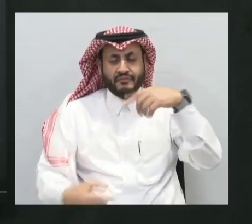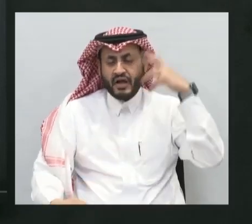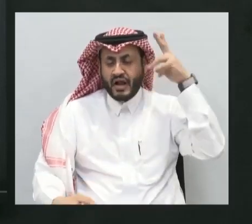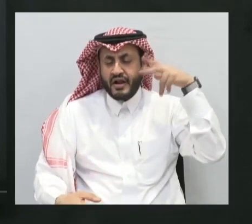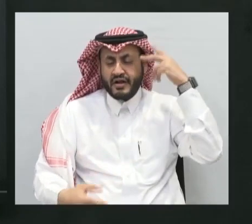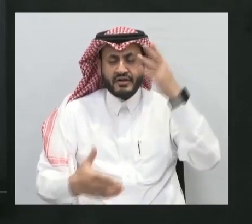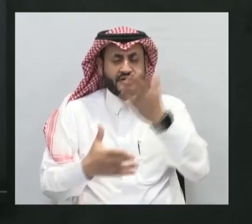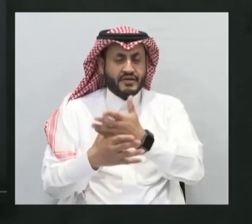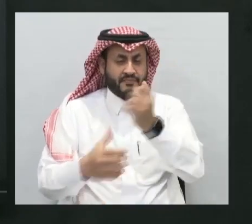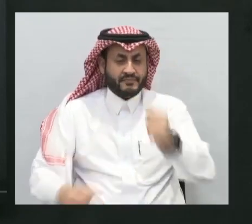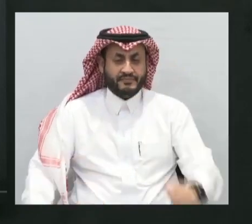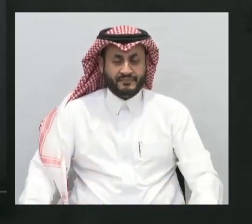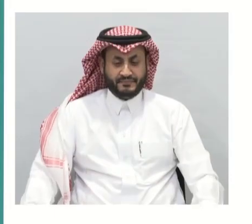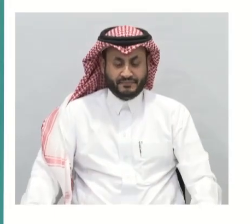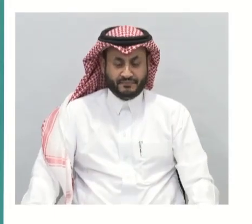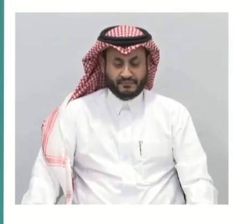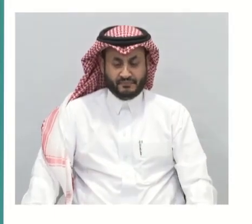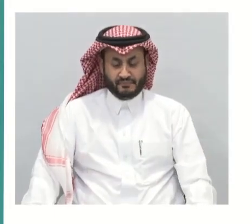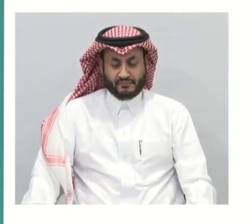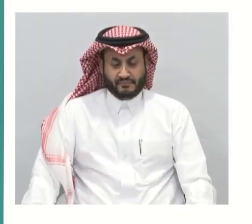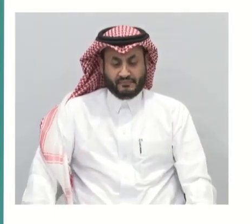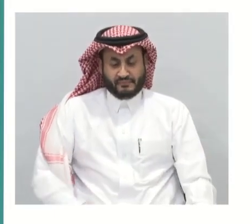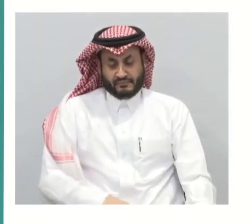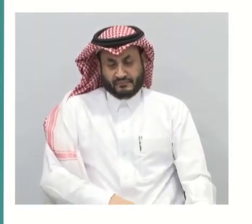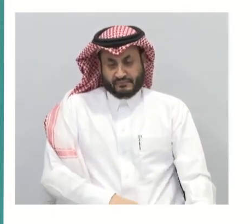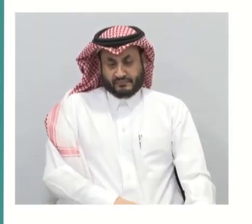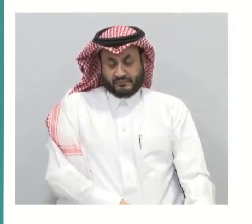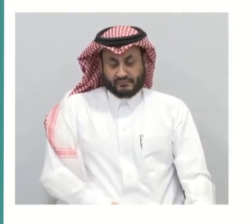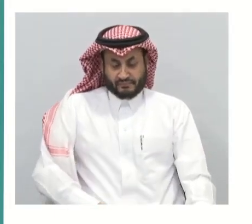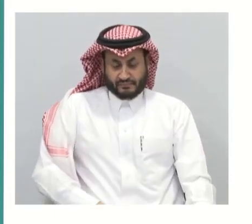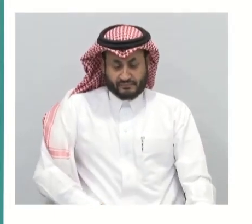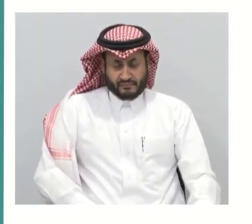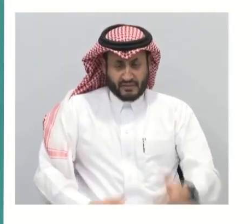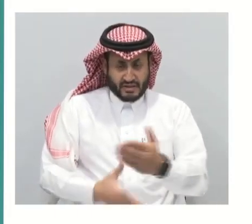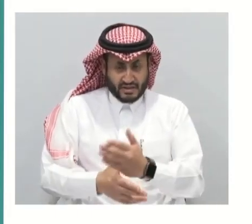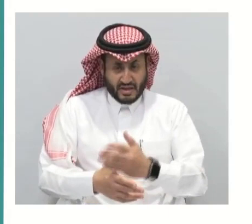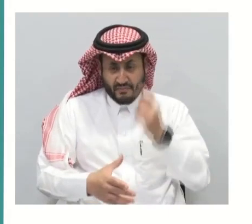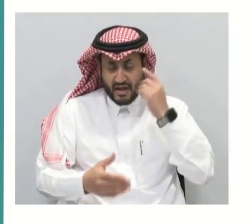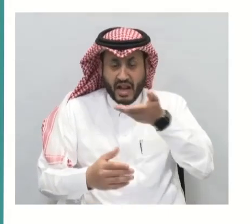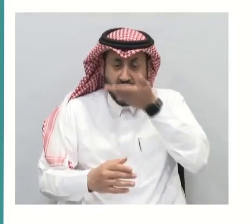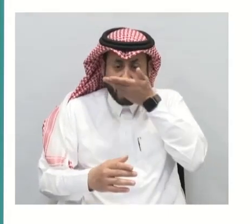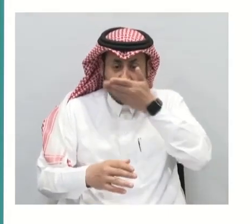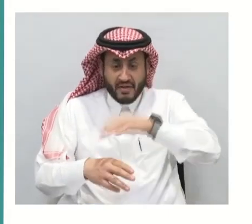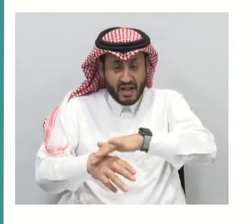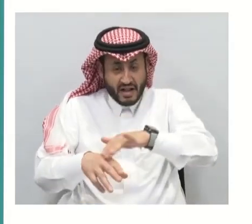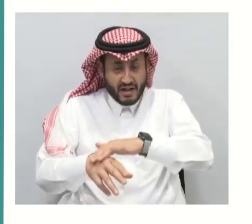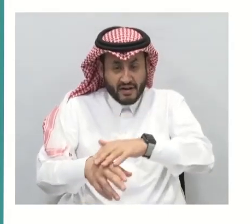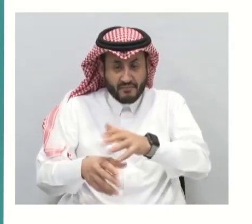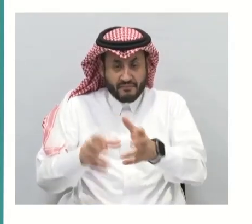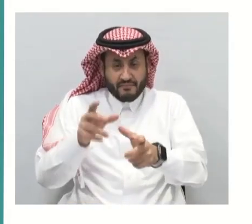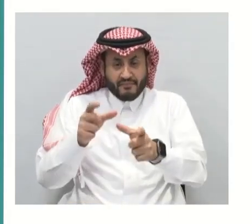بدوار ما السبب نعم لان السائل الهلامي الموجود في الاذن الداخليه ماذا يكون